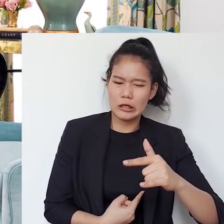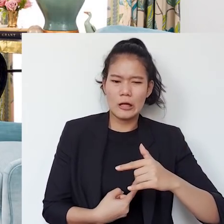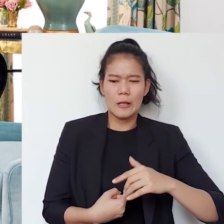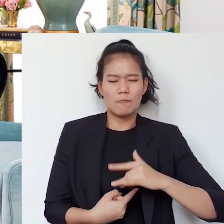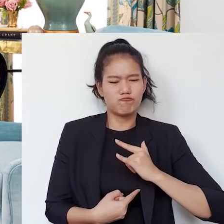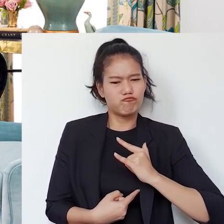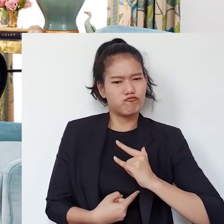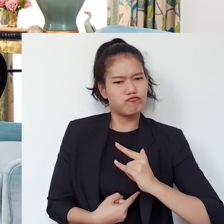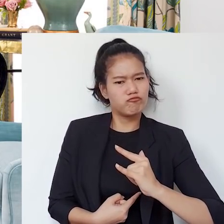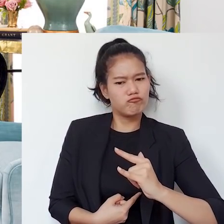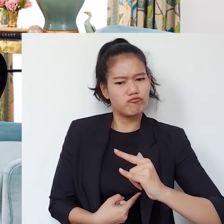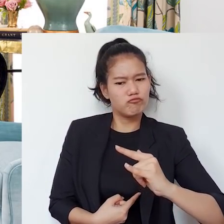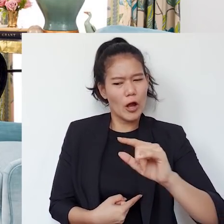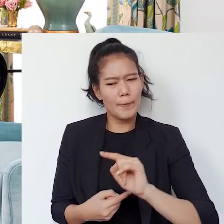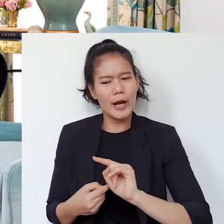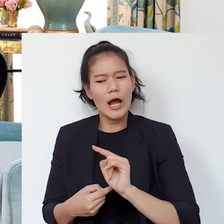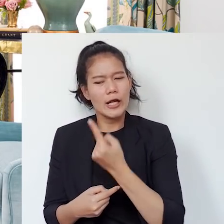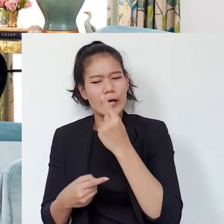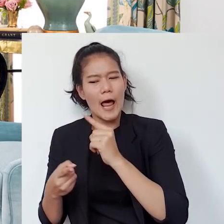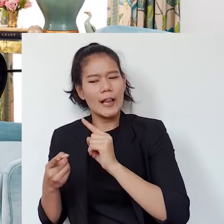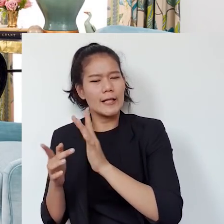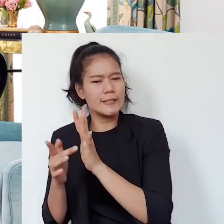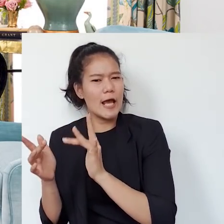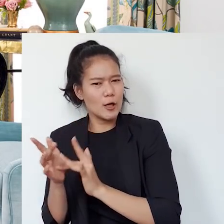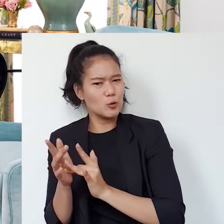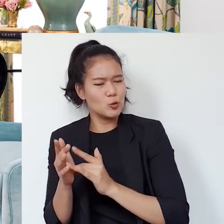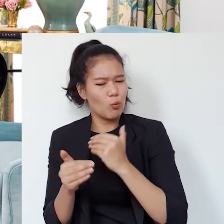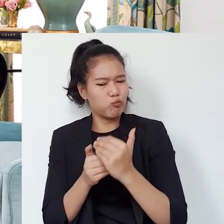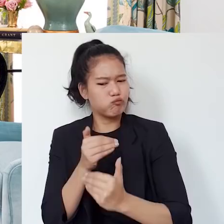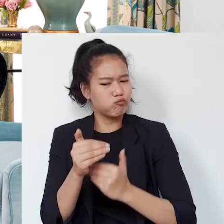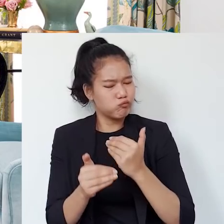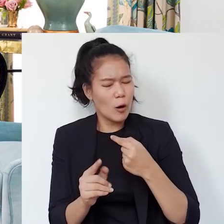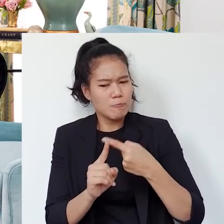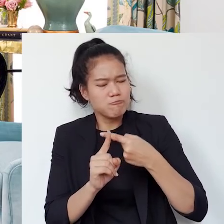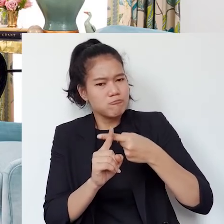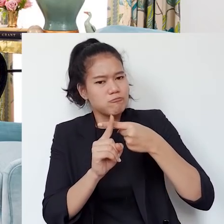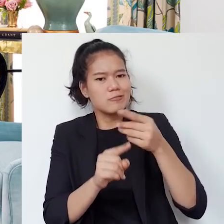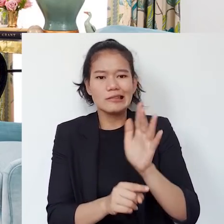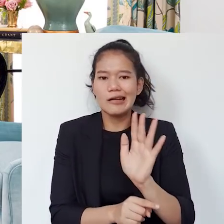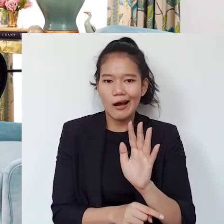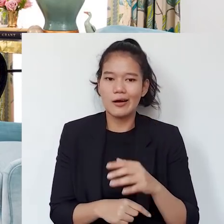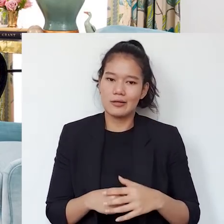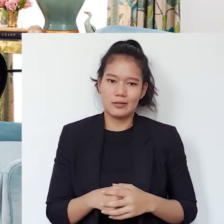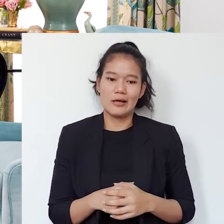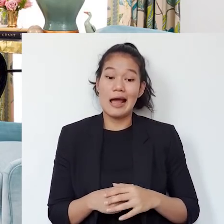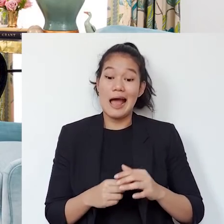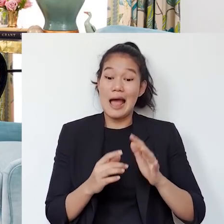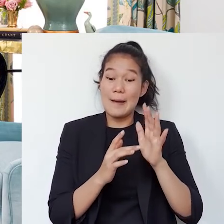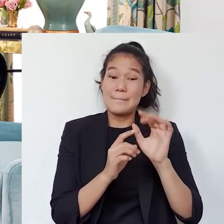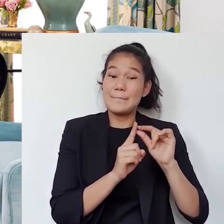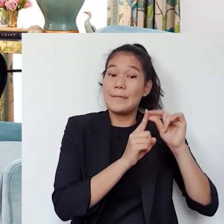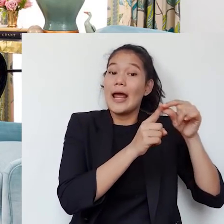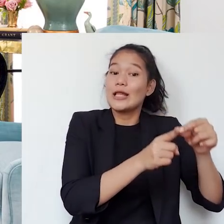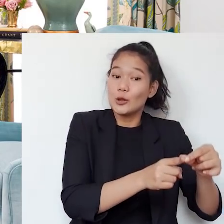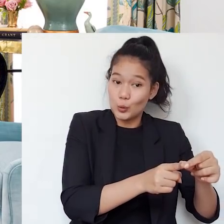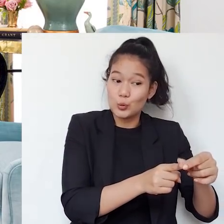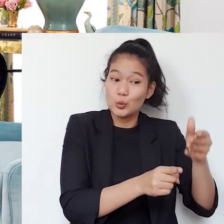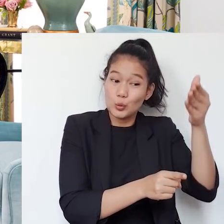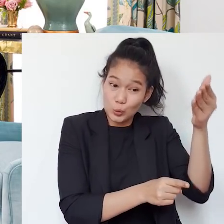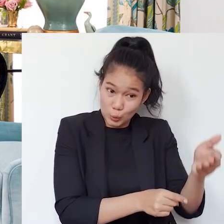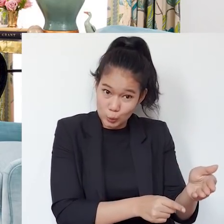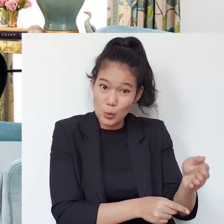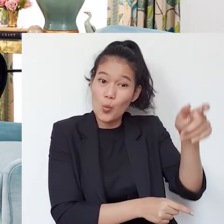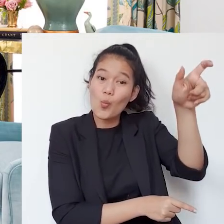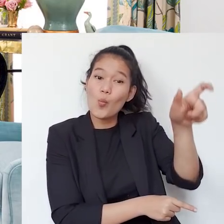Flat aja dari awal kenal Yesus sampai akhir, bahkan meningkat semakin percaya. Tidak, saudara-saudara. Petrus adalah dia,